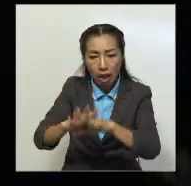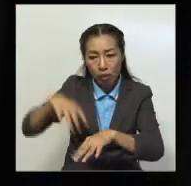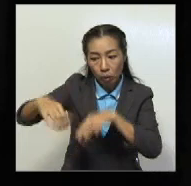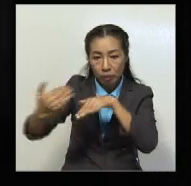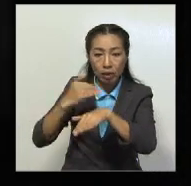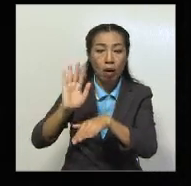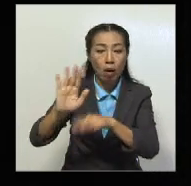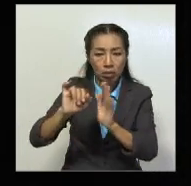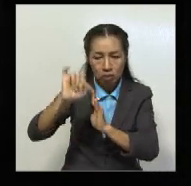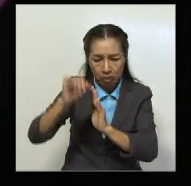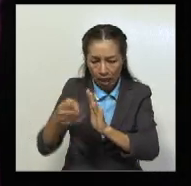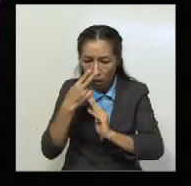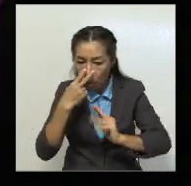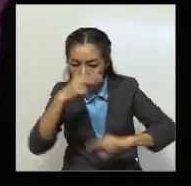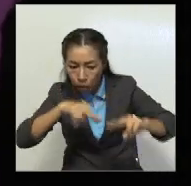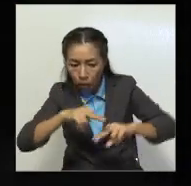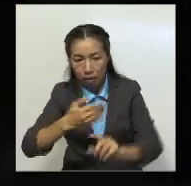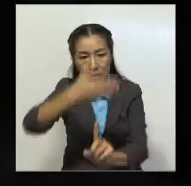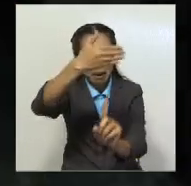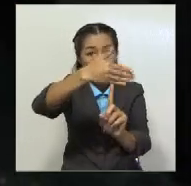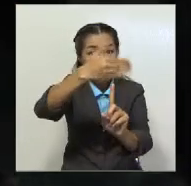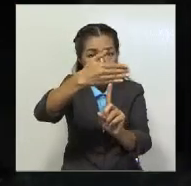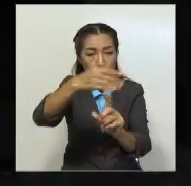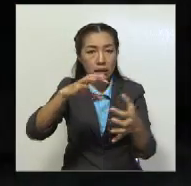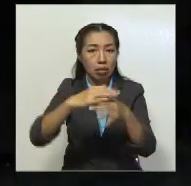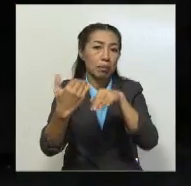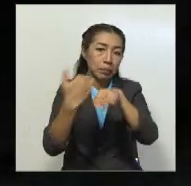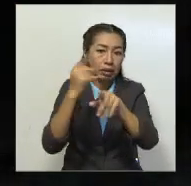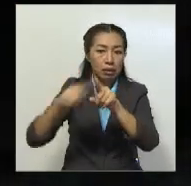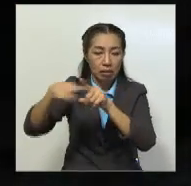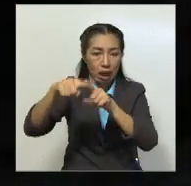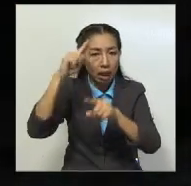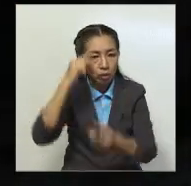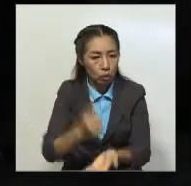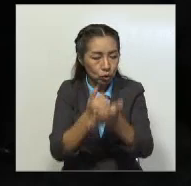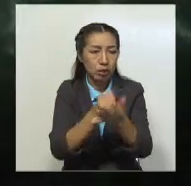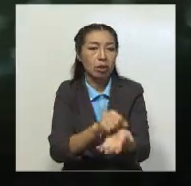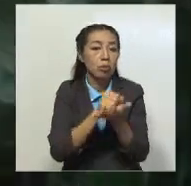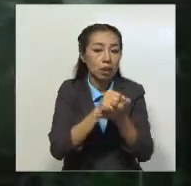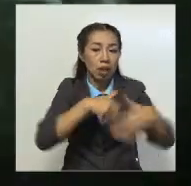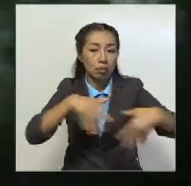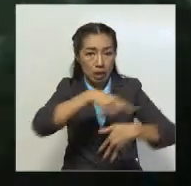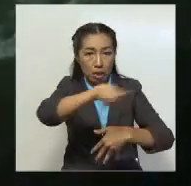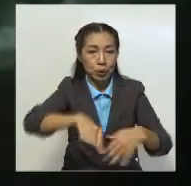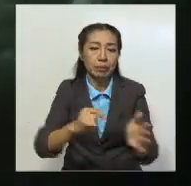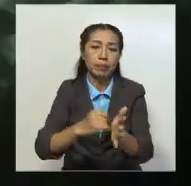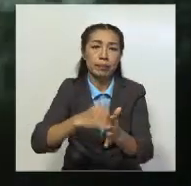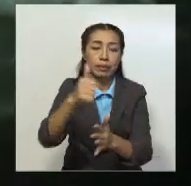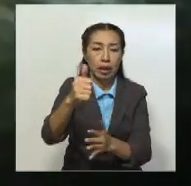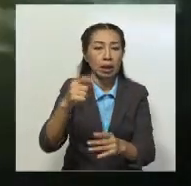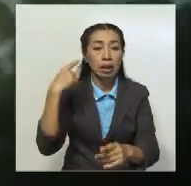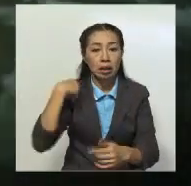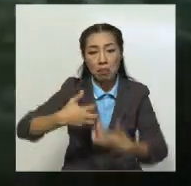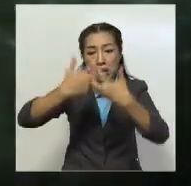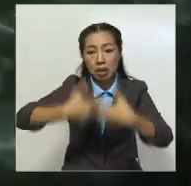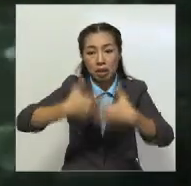ทางหลวงจัดเจ้าหน้าที่เฝ้าระวังและติดตั้งป้ายสัญญาณจราจรรวมไปถึงอำนวยความสะดวกให้ผู้ใช้เส้นทางรวมทั้งนะครับมีการติด